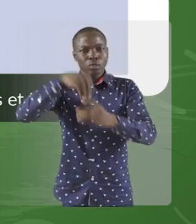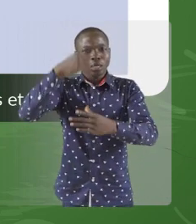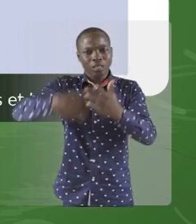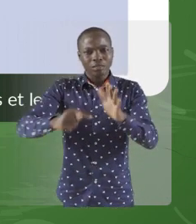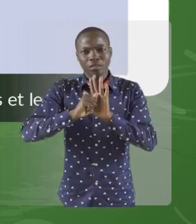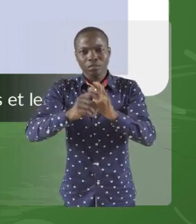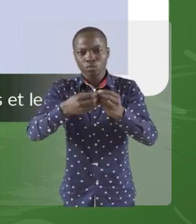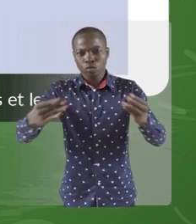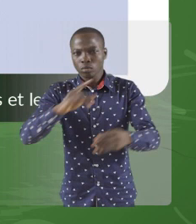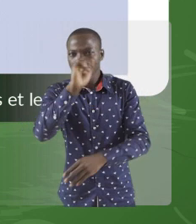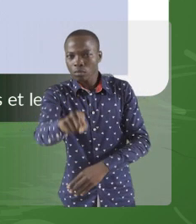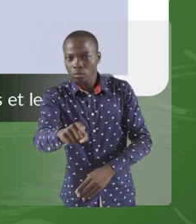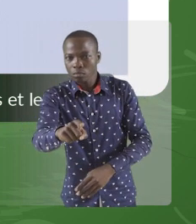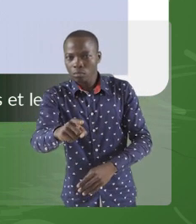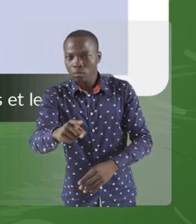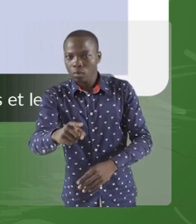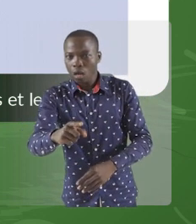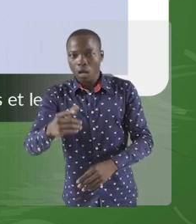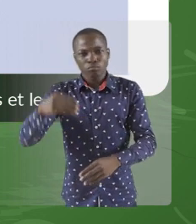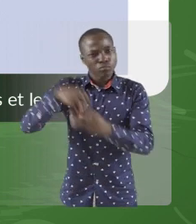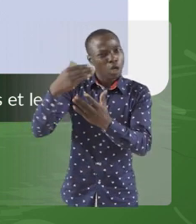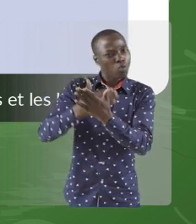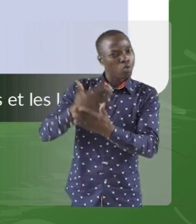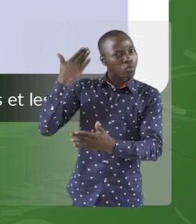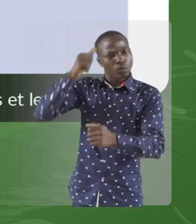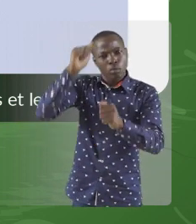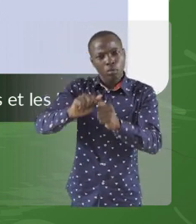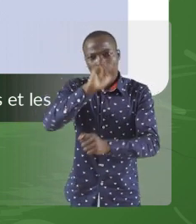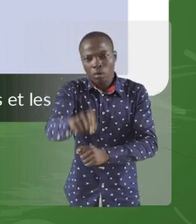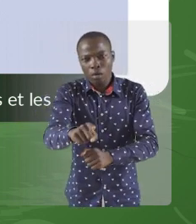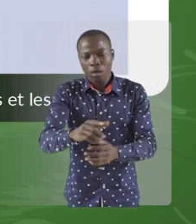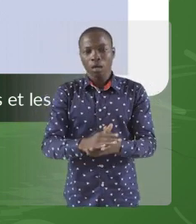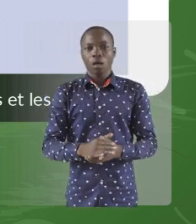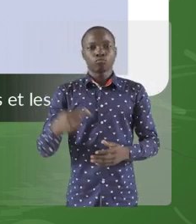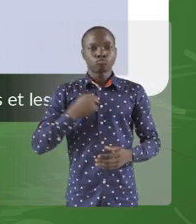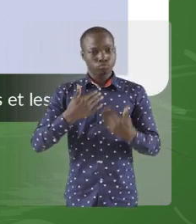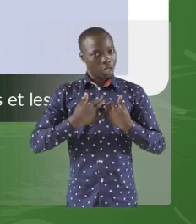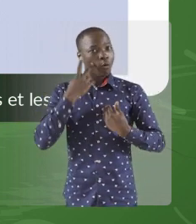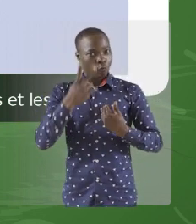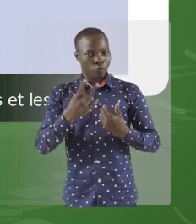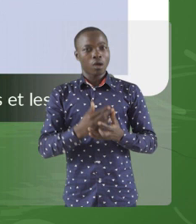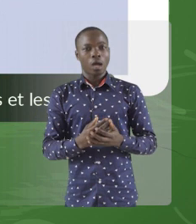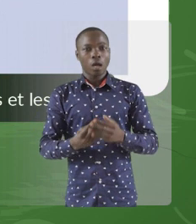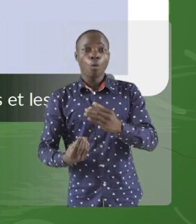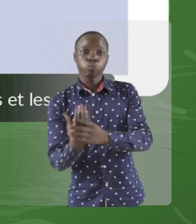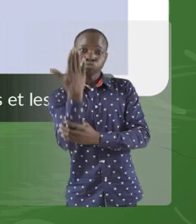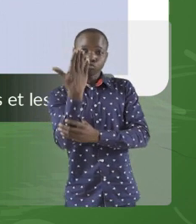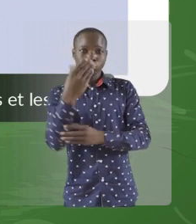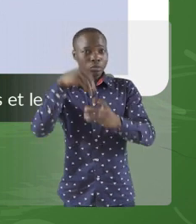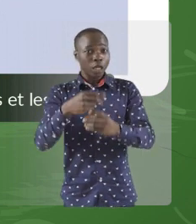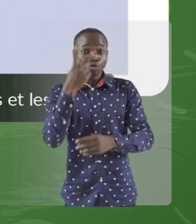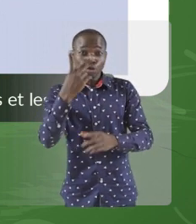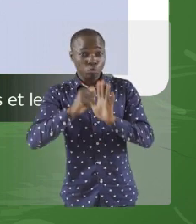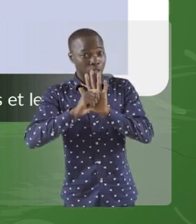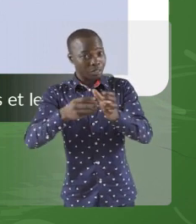sol? Nous avons vu effectivement que les plantes peu exigeantes en matière organique vont pousser dans deux types de